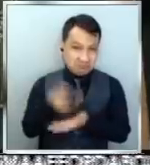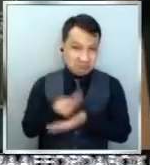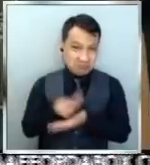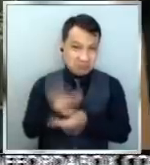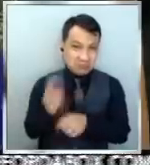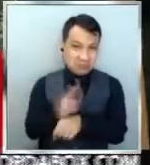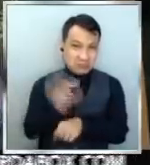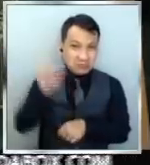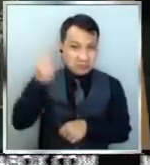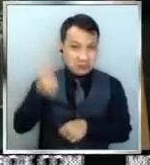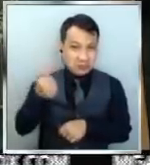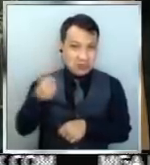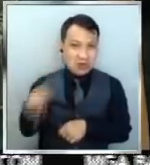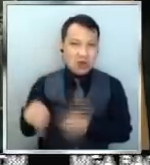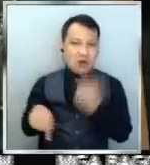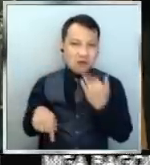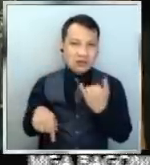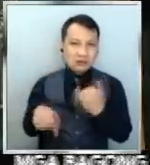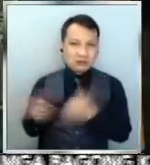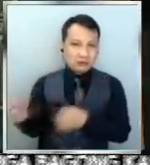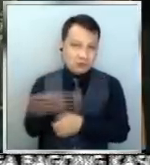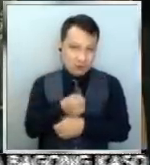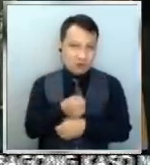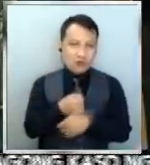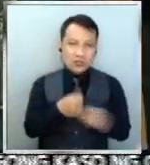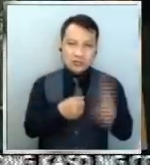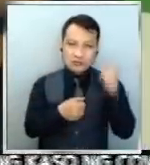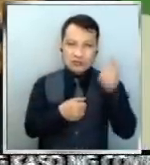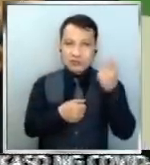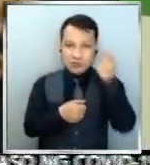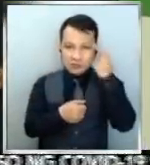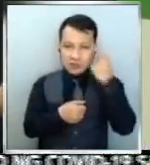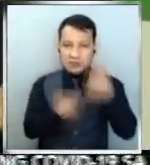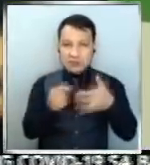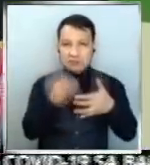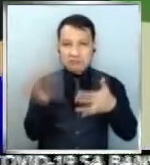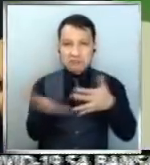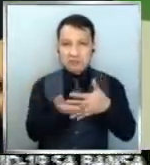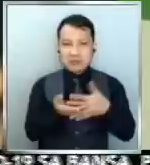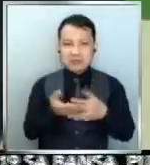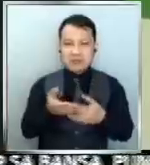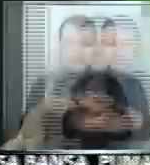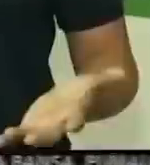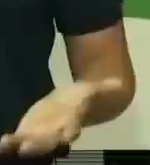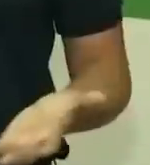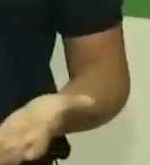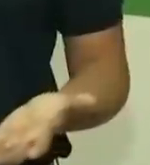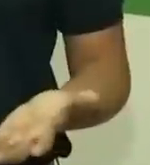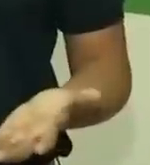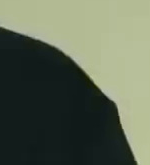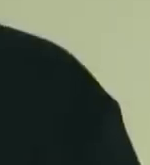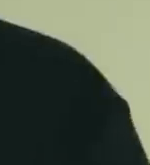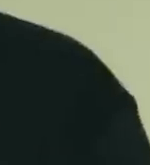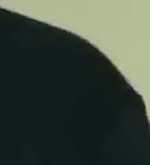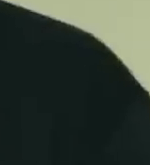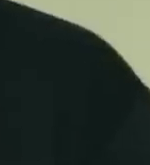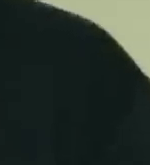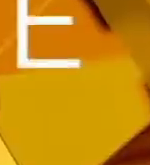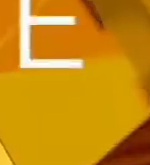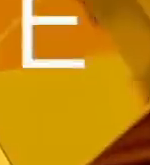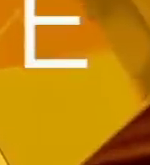Po-forfeit lang yan sa government pag nagkataon na ma-charge sila sa court. John Consulta, Nakatutok, 24